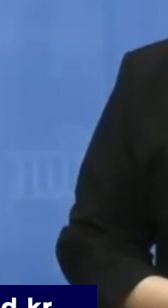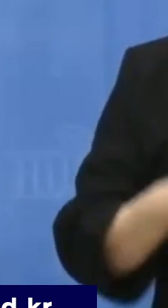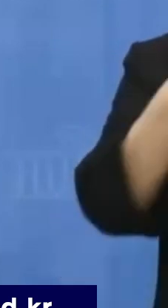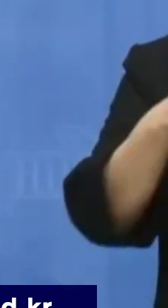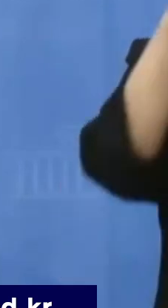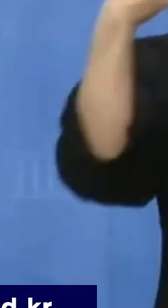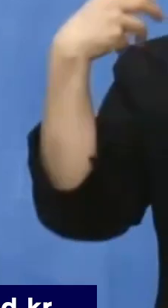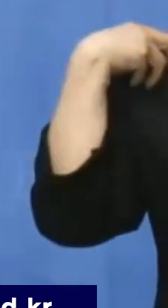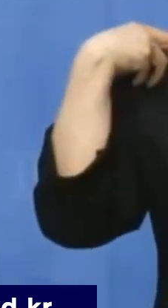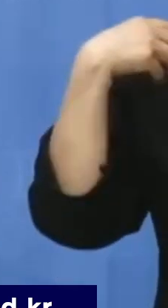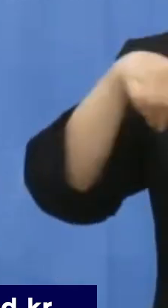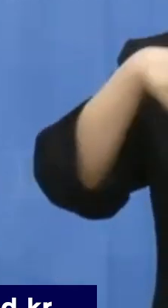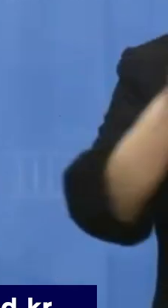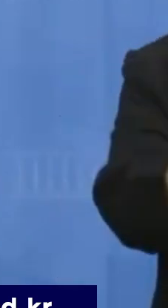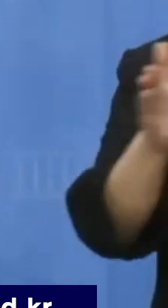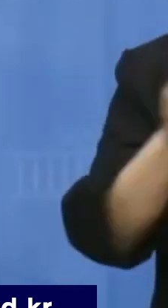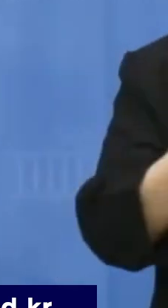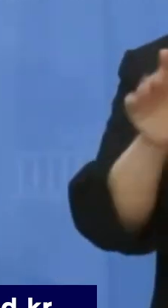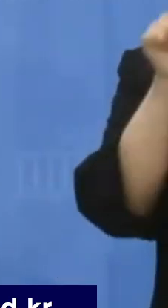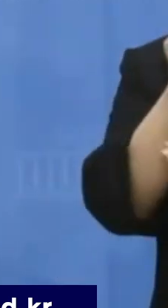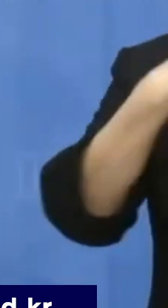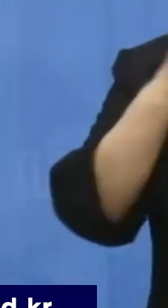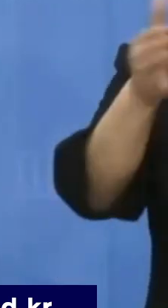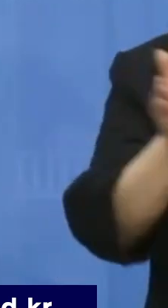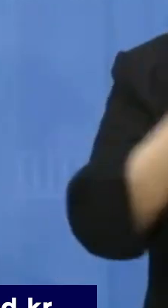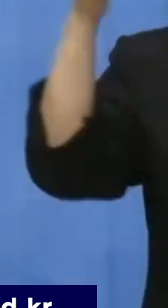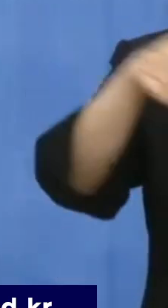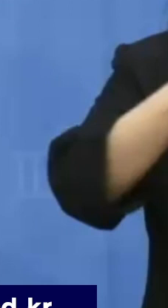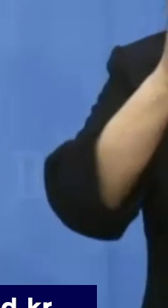윤석열 정부 출범 이후 행정안전부가 추진 중인